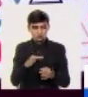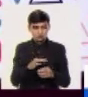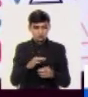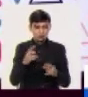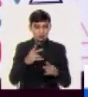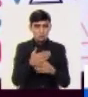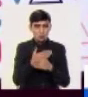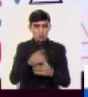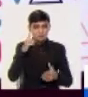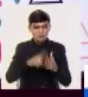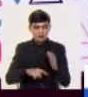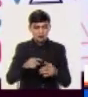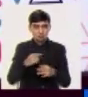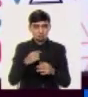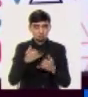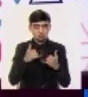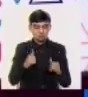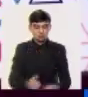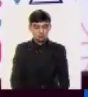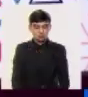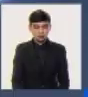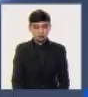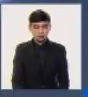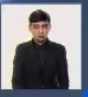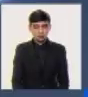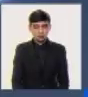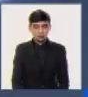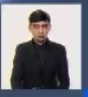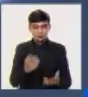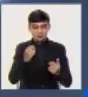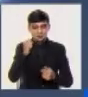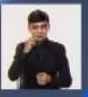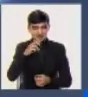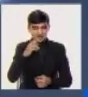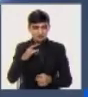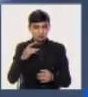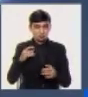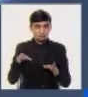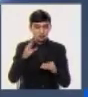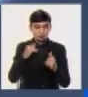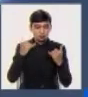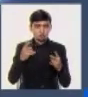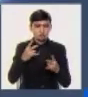кстати, она помогает верить в чудеса. Наталья? Да, Оскар, именно чуда нам всех так не хватает.